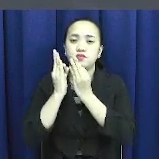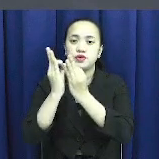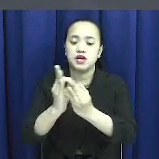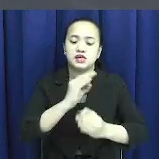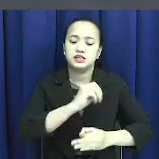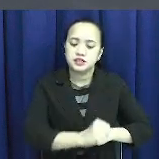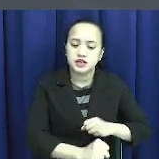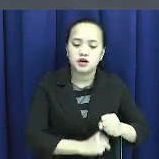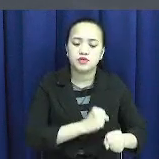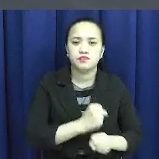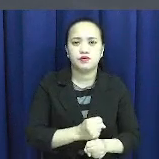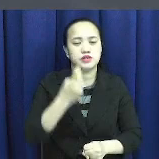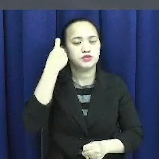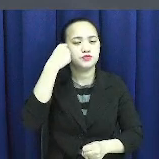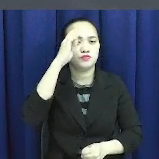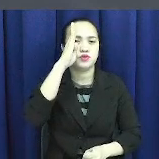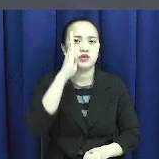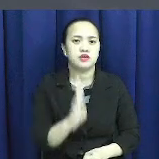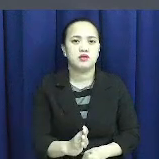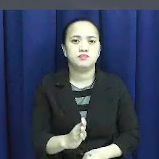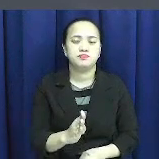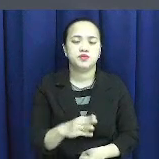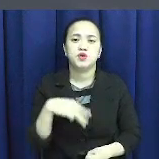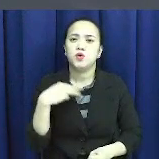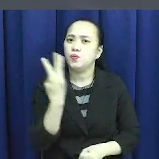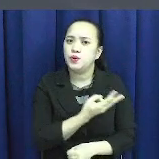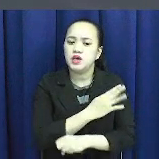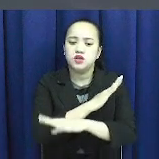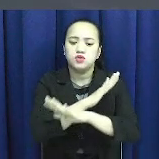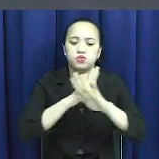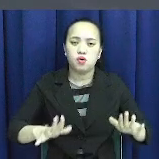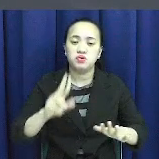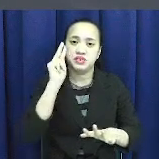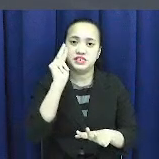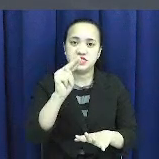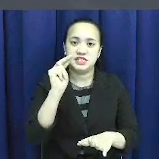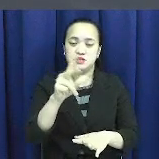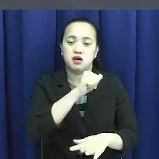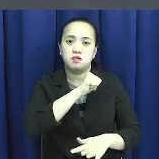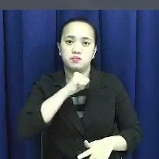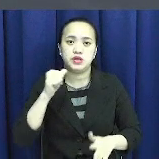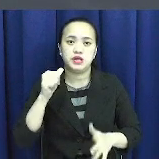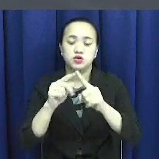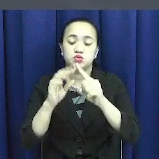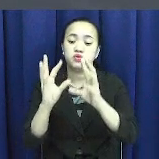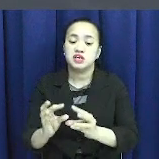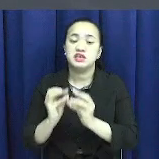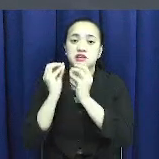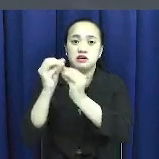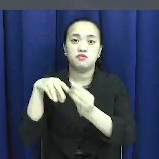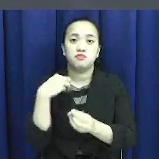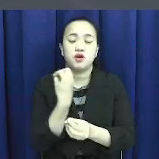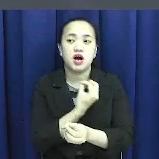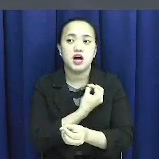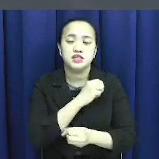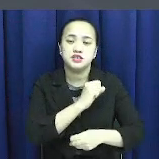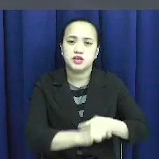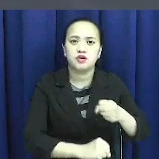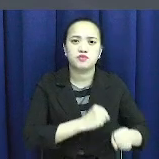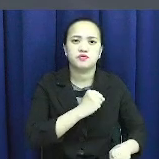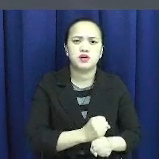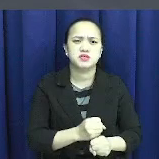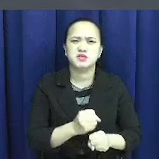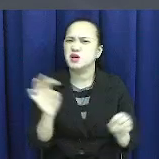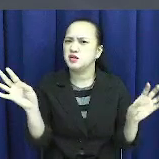Panginoon. Hindi mo na kinakailangan na tumawag pa ng priest para siyang mag-offer ng sacrifice para sa'yo. No, ikaw na